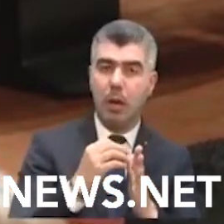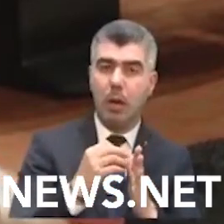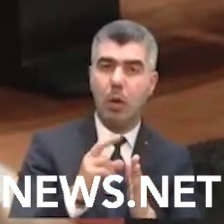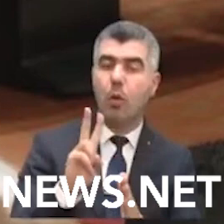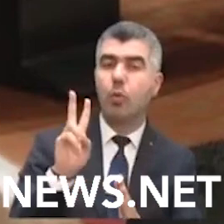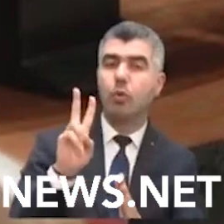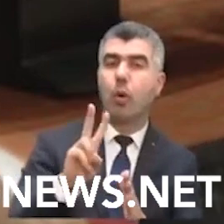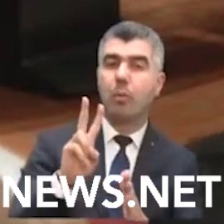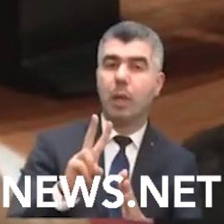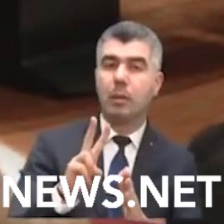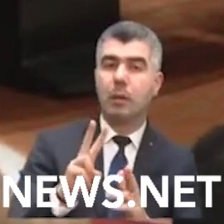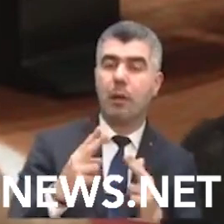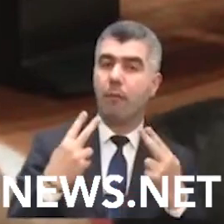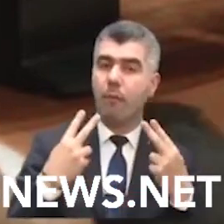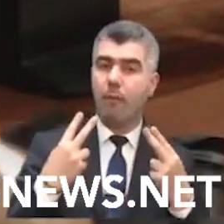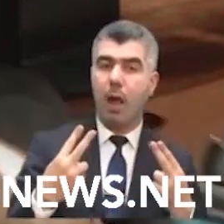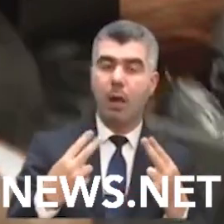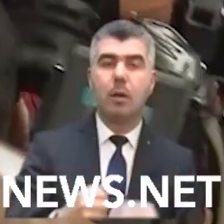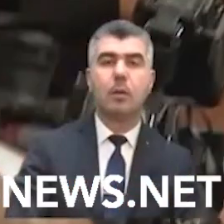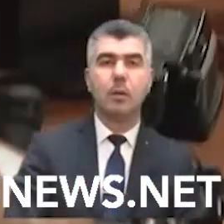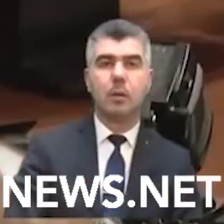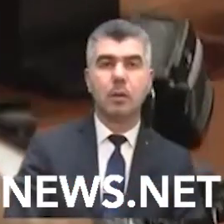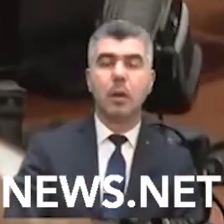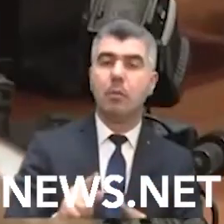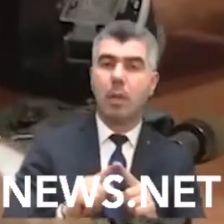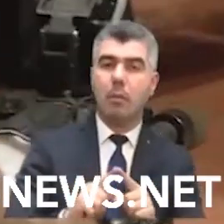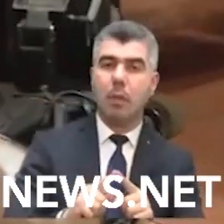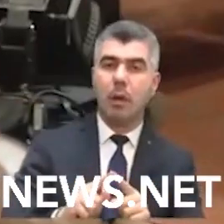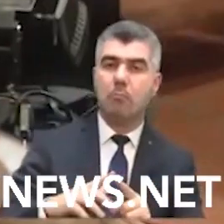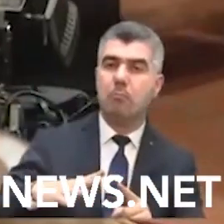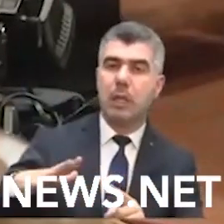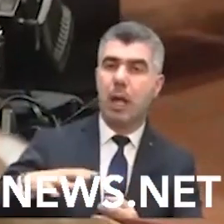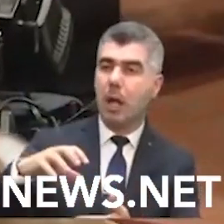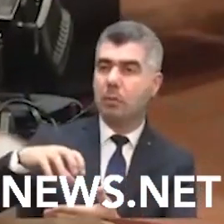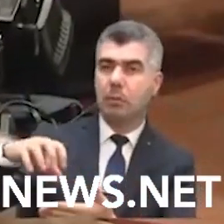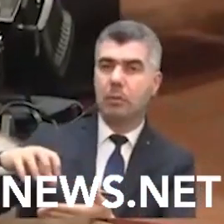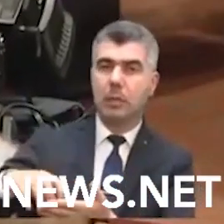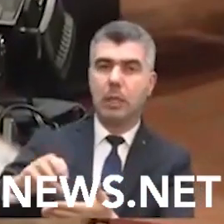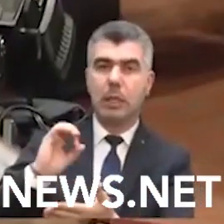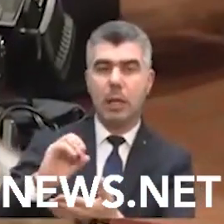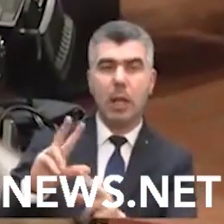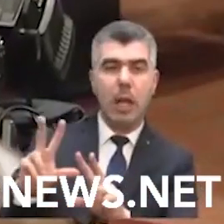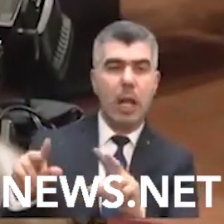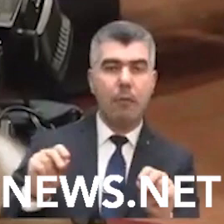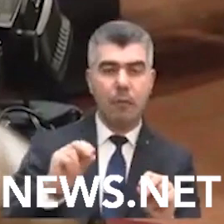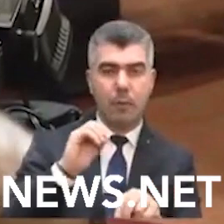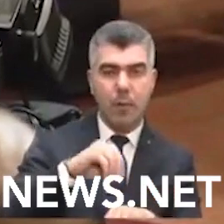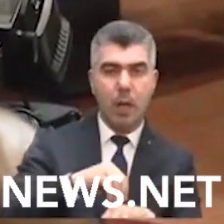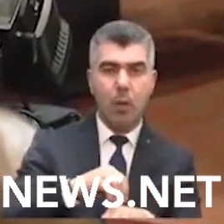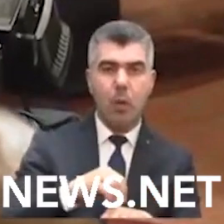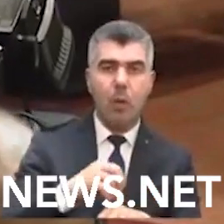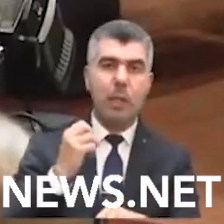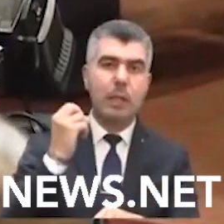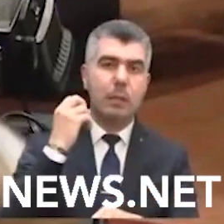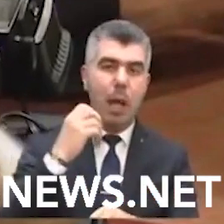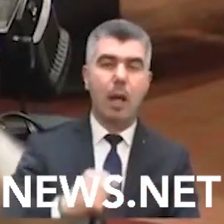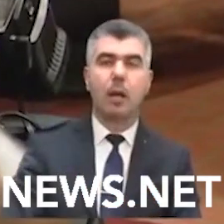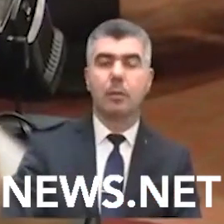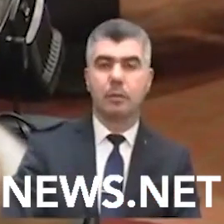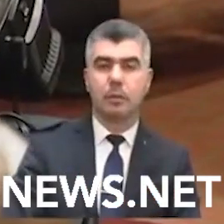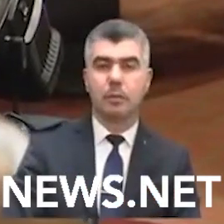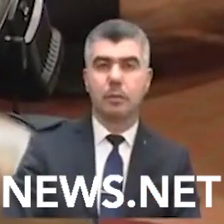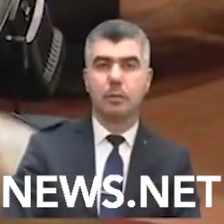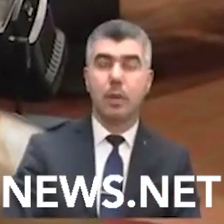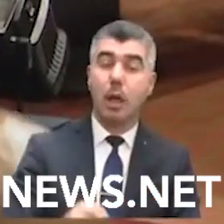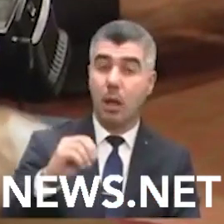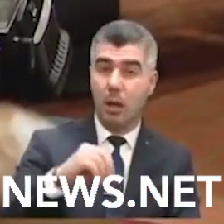الحافلات ذات الجودة العالية وذلك لربط أحياء أخرى بنفس المدينتين وكذا بمدينة تمارة. وفيما